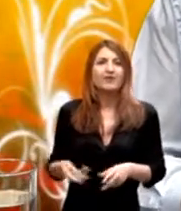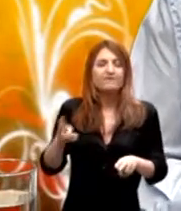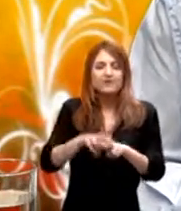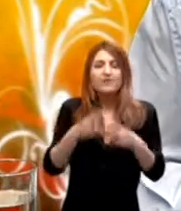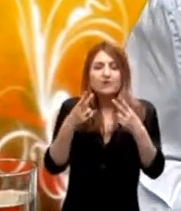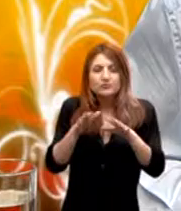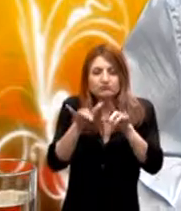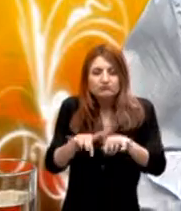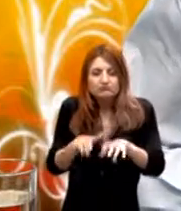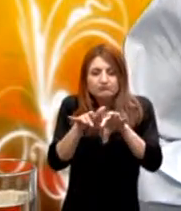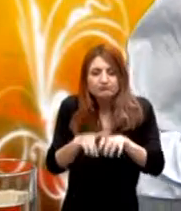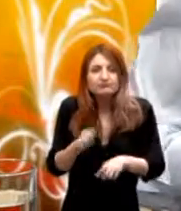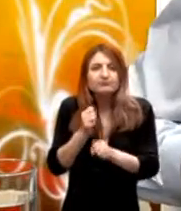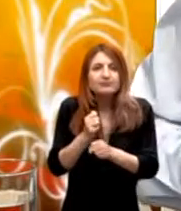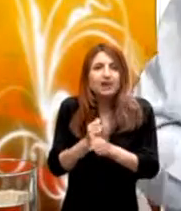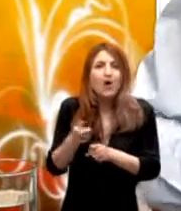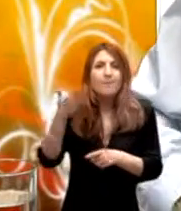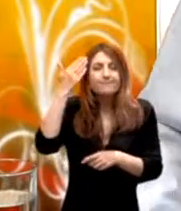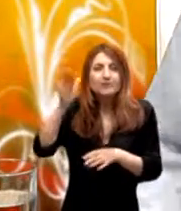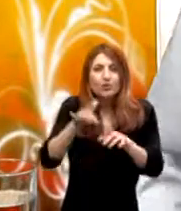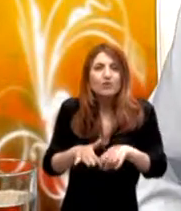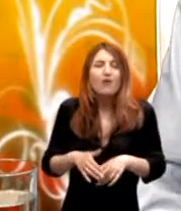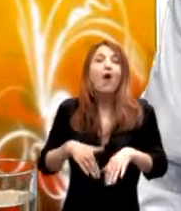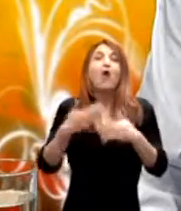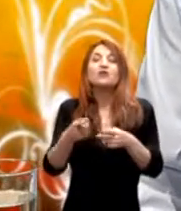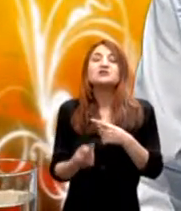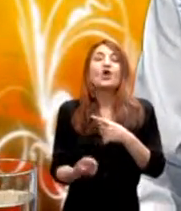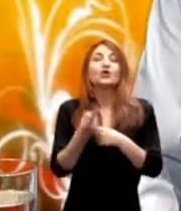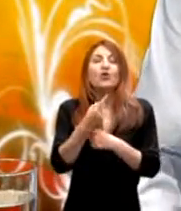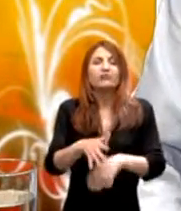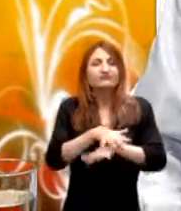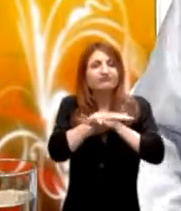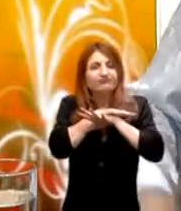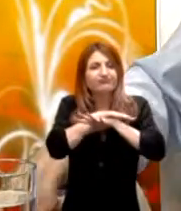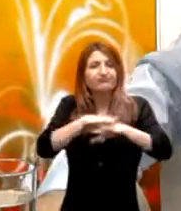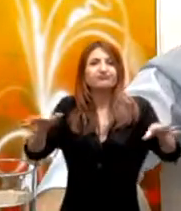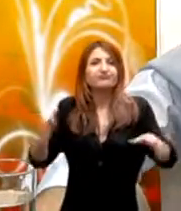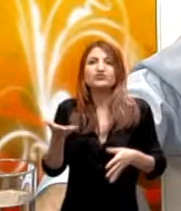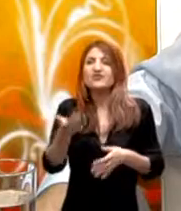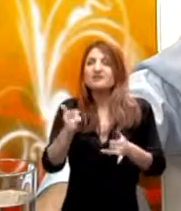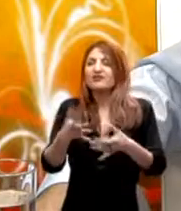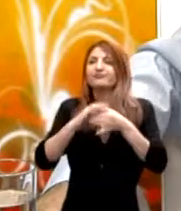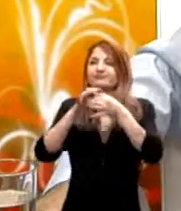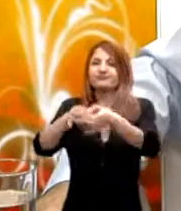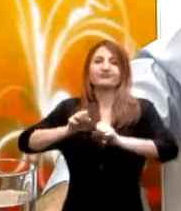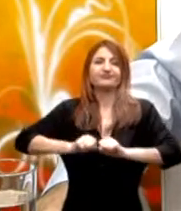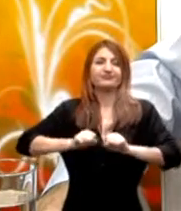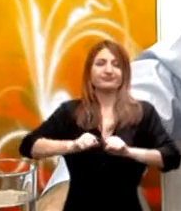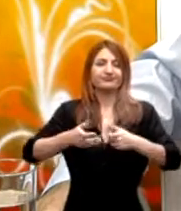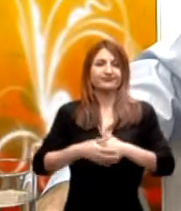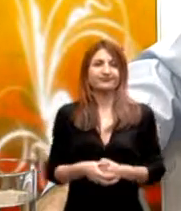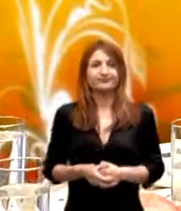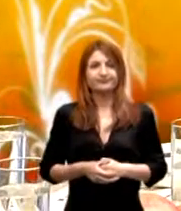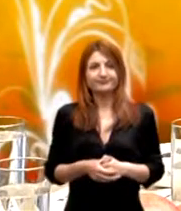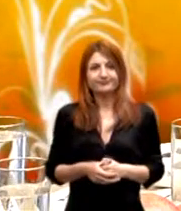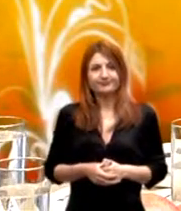za kompjutorom dobar i onda se dogodi to što se dogodi. Epidemija koja je traje. Evo, sad